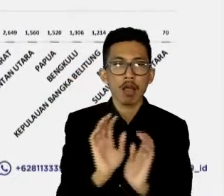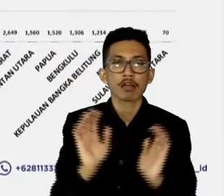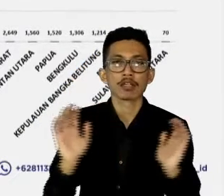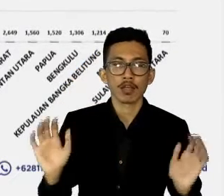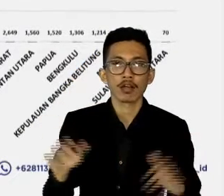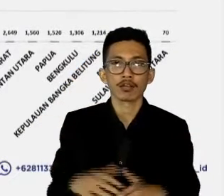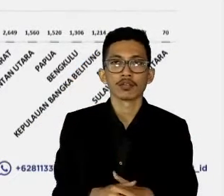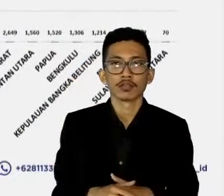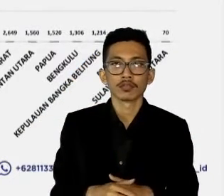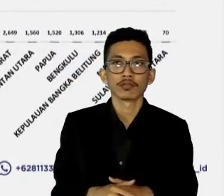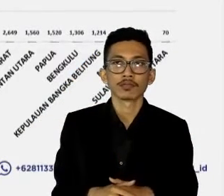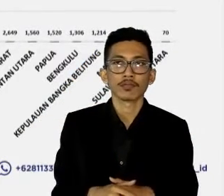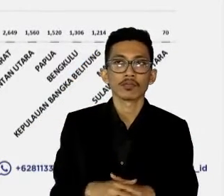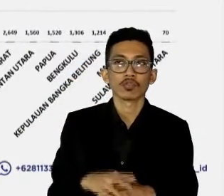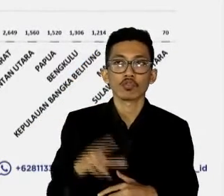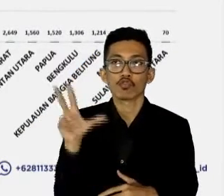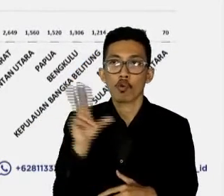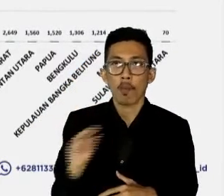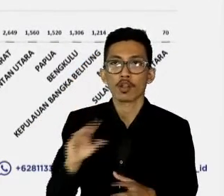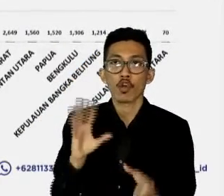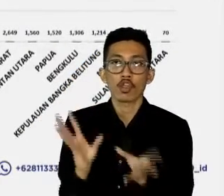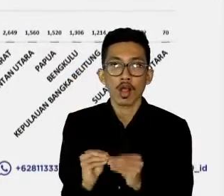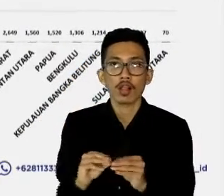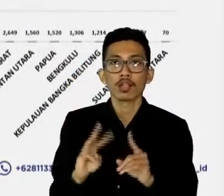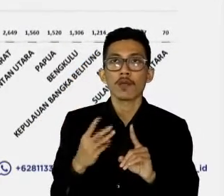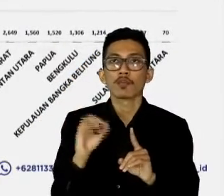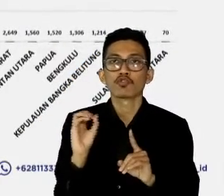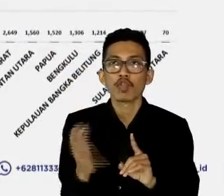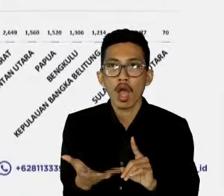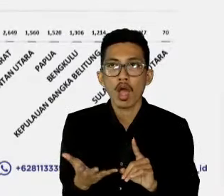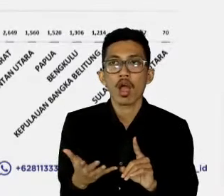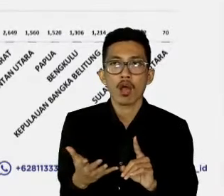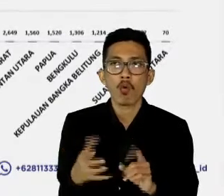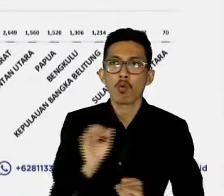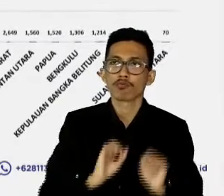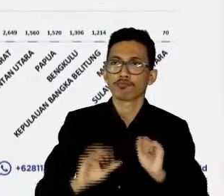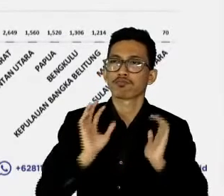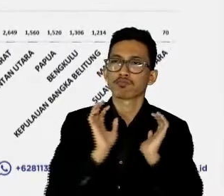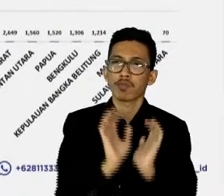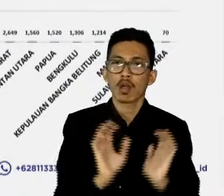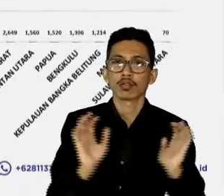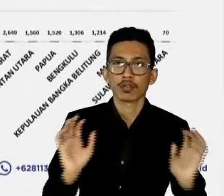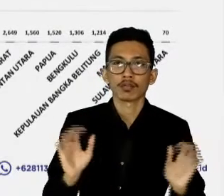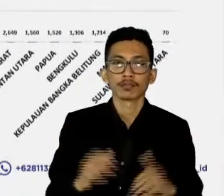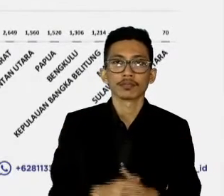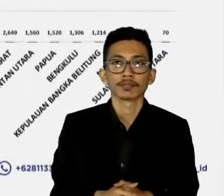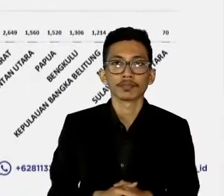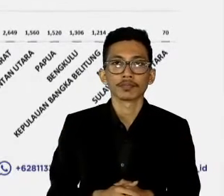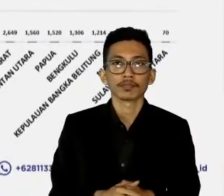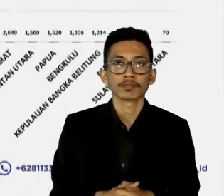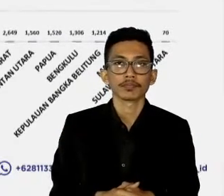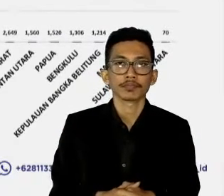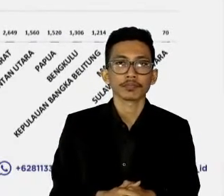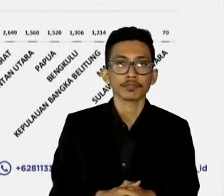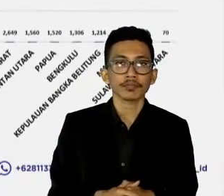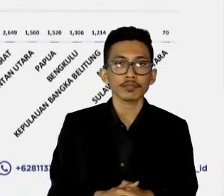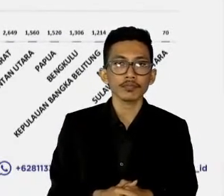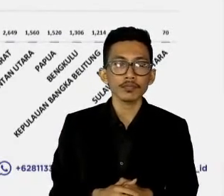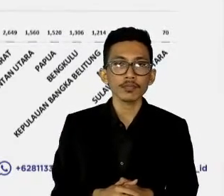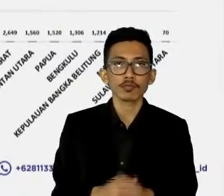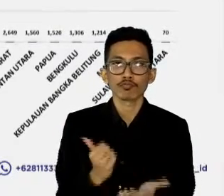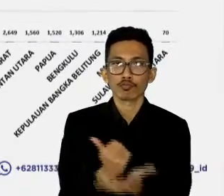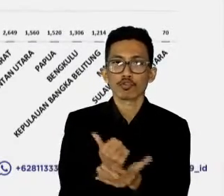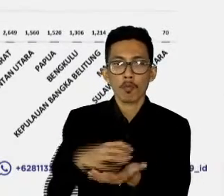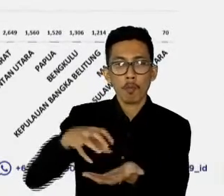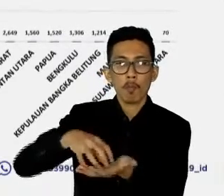memang Jawa Barat sudah 13 juta kegiatan sendiri, Sumatera Selatan juga 13,2 juta kegiatan kinerja yang dilaporkan. Jadi poskonya